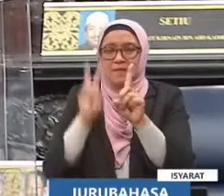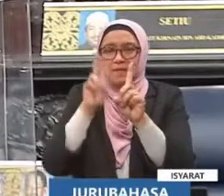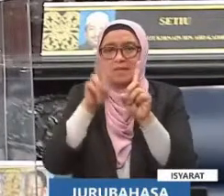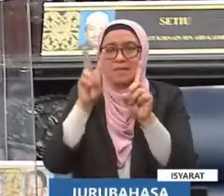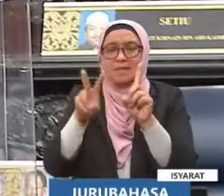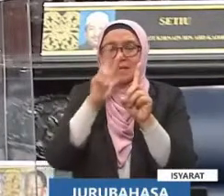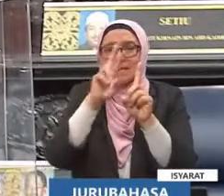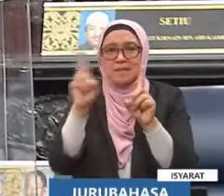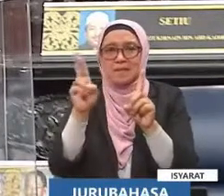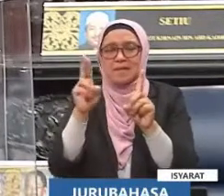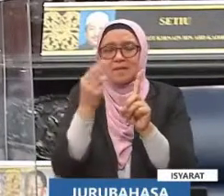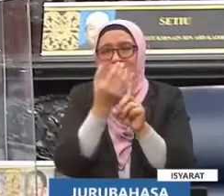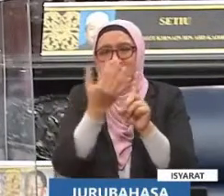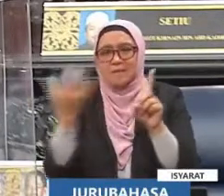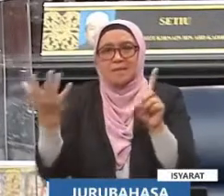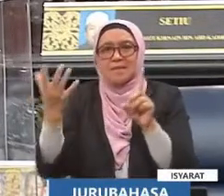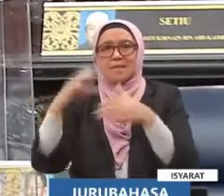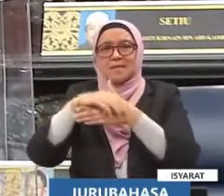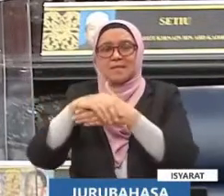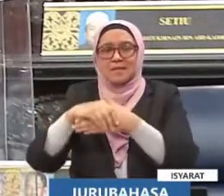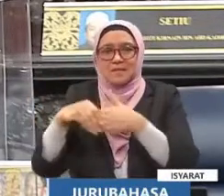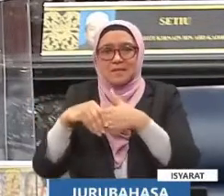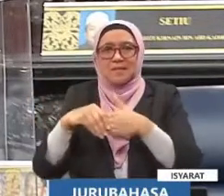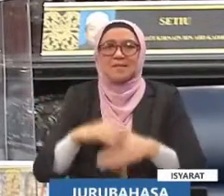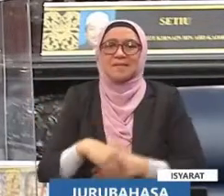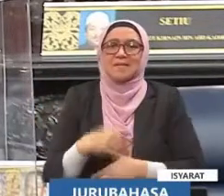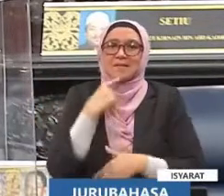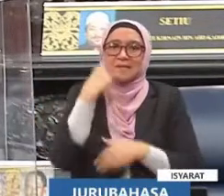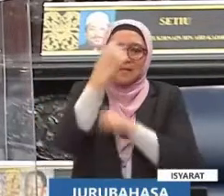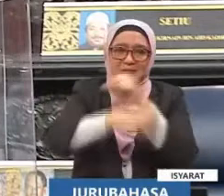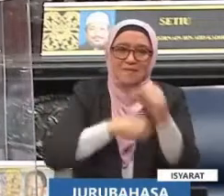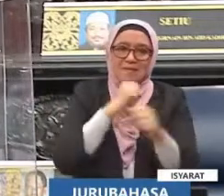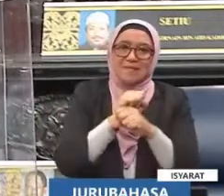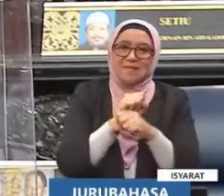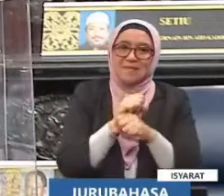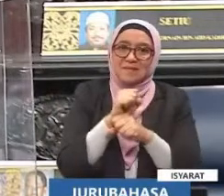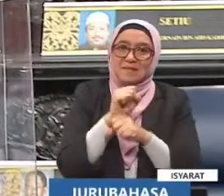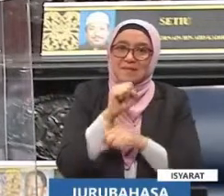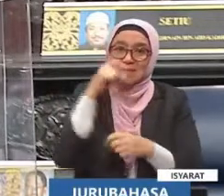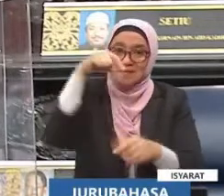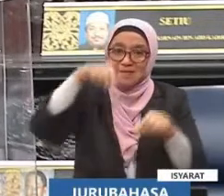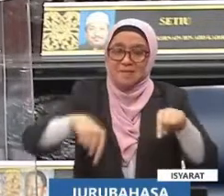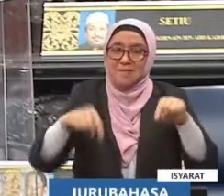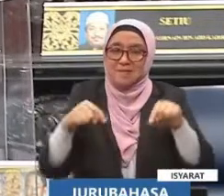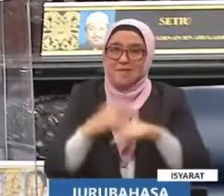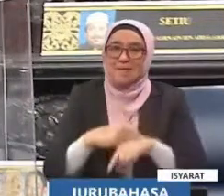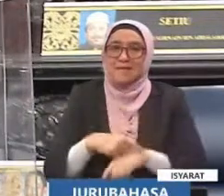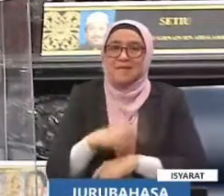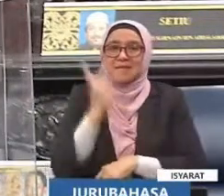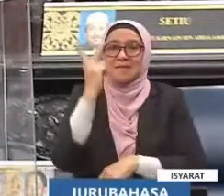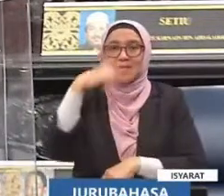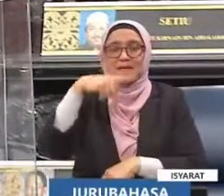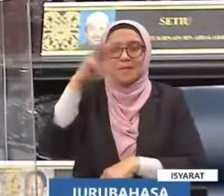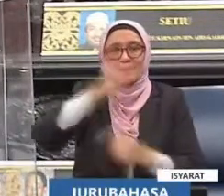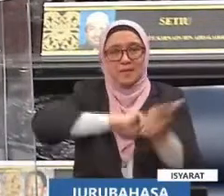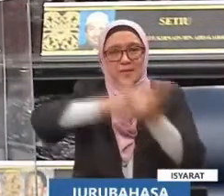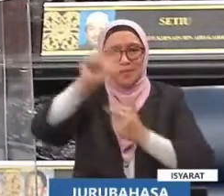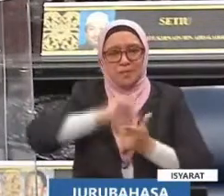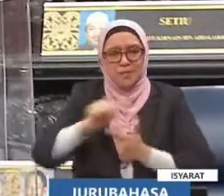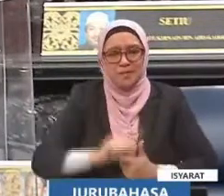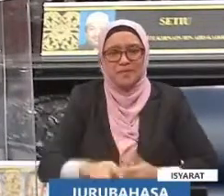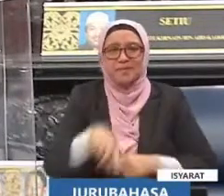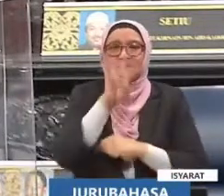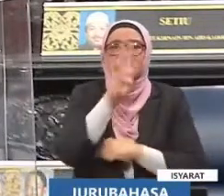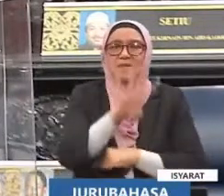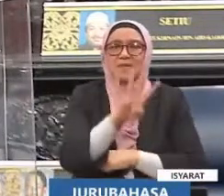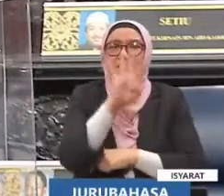2483 Ringgit merekalah bagi tahun 2001 cpm telah diluluskan sebanyak 59 Project